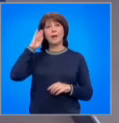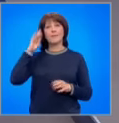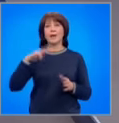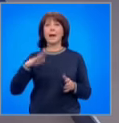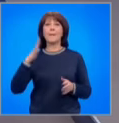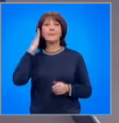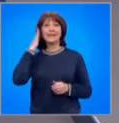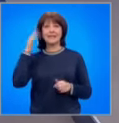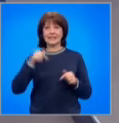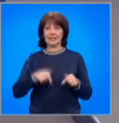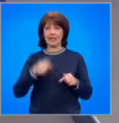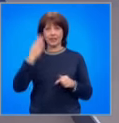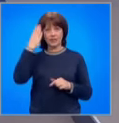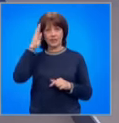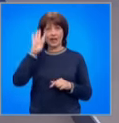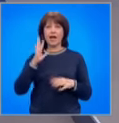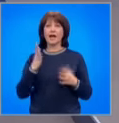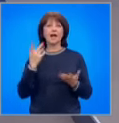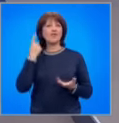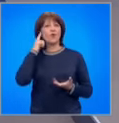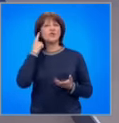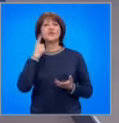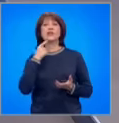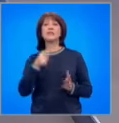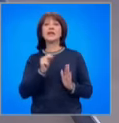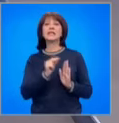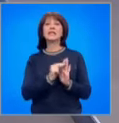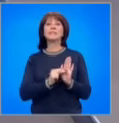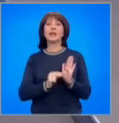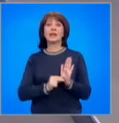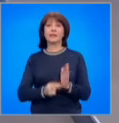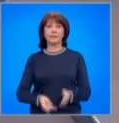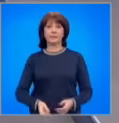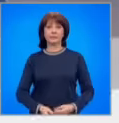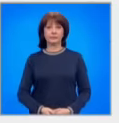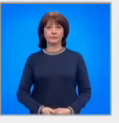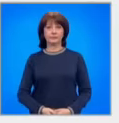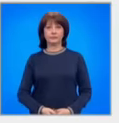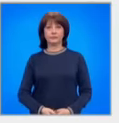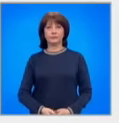днешна дата. Какво означава това за сметките ни? Започва.